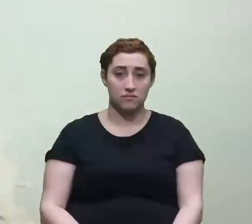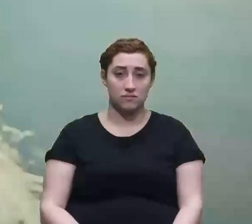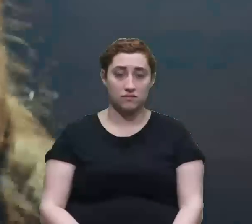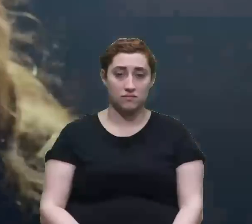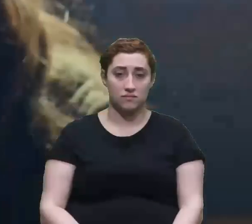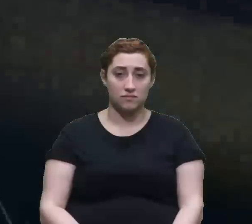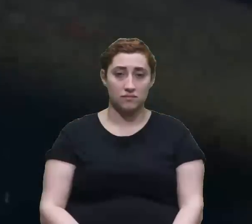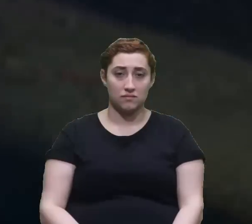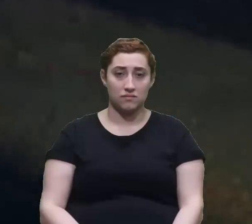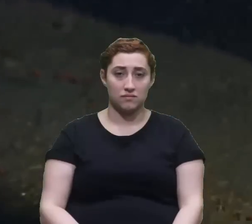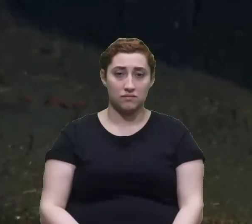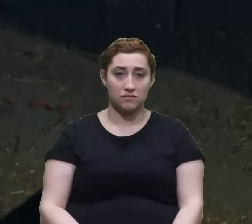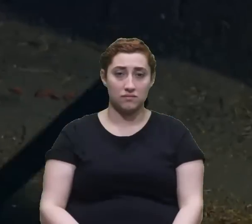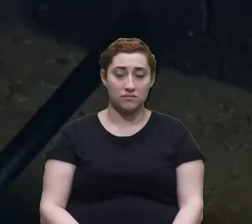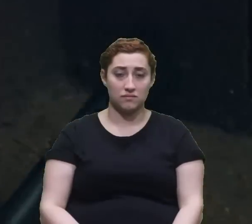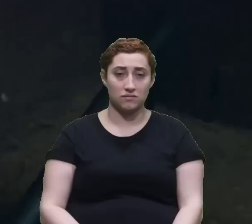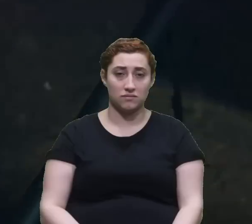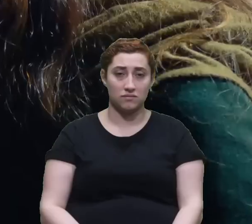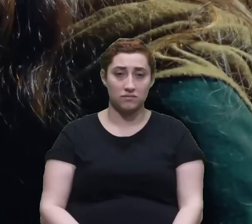darbeyi.